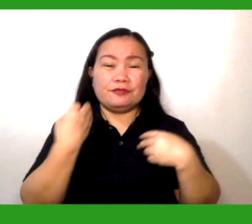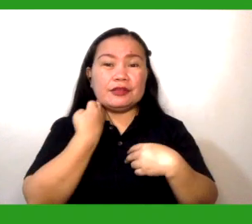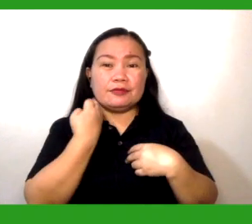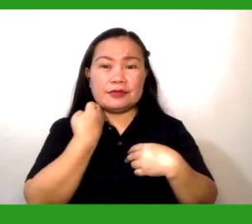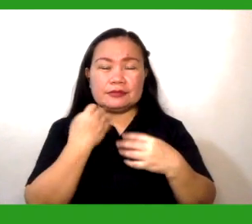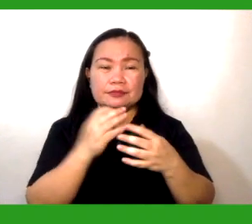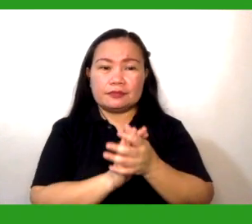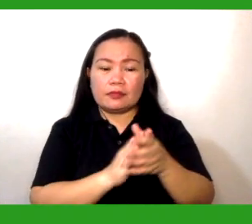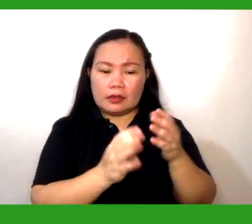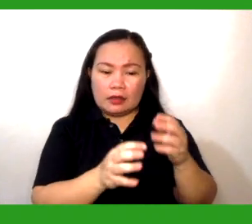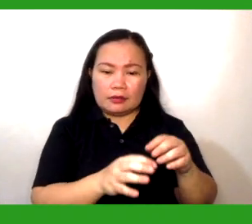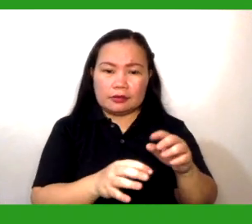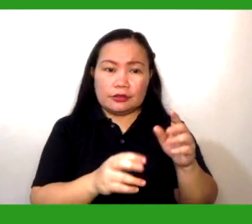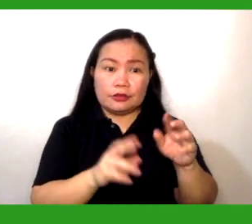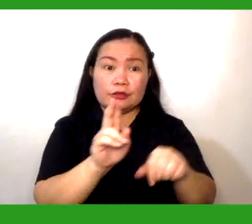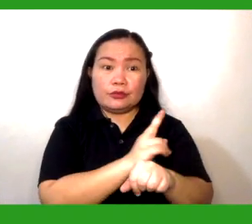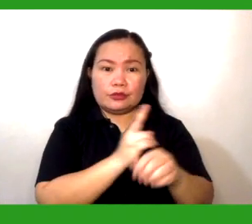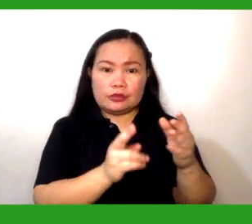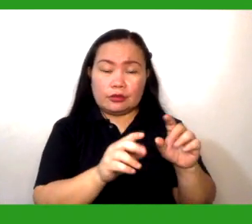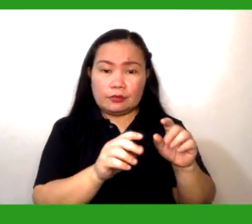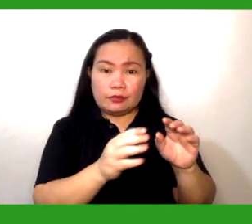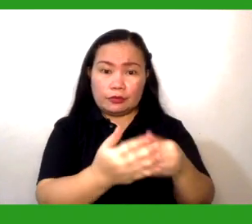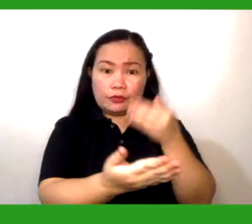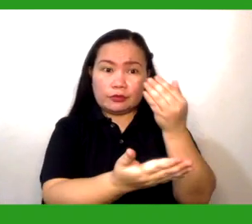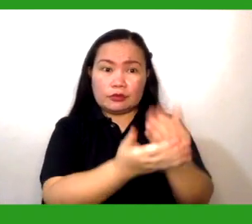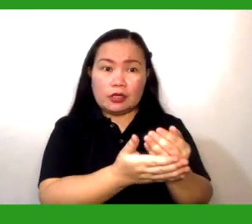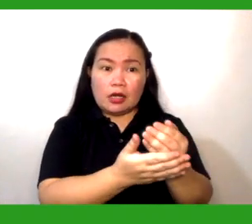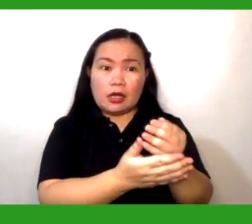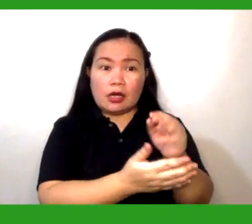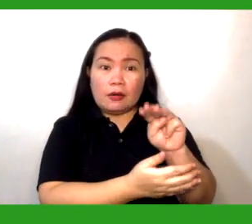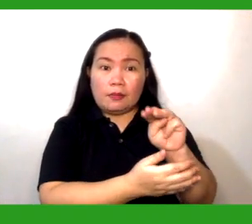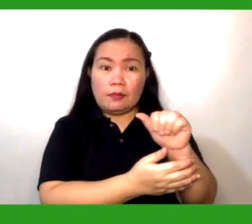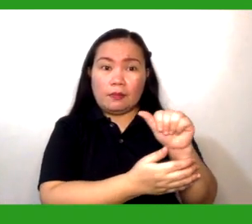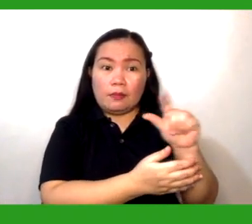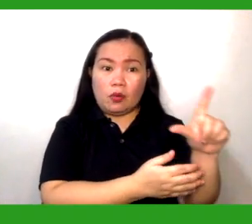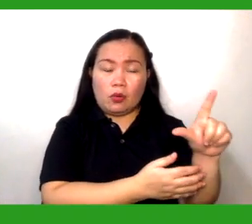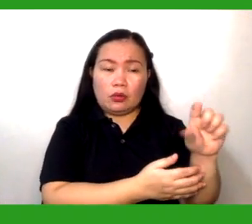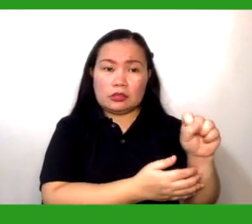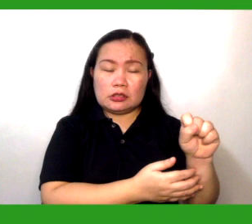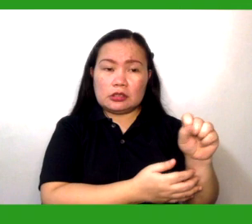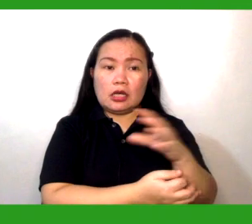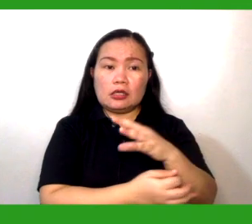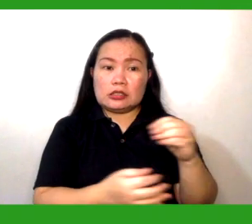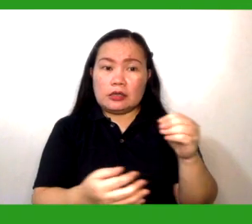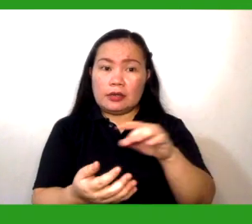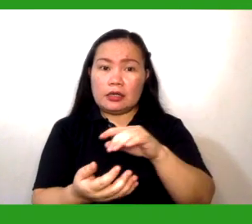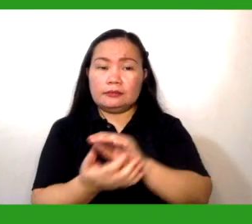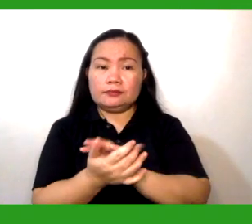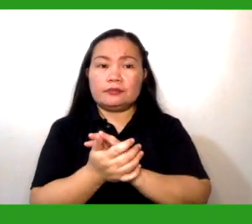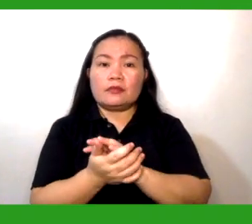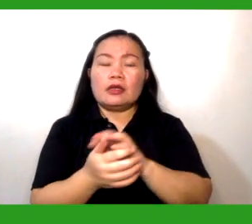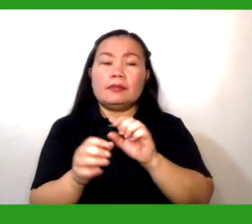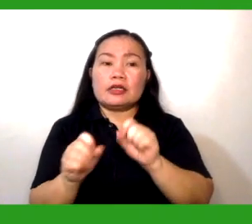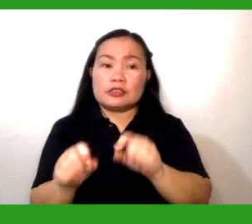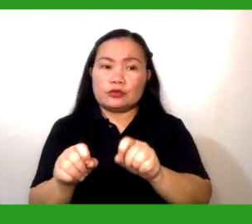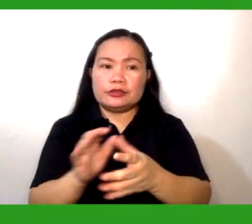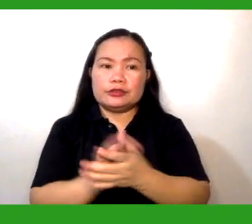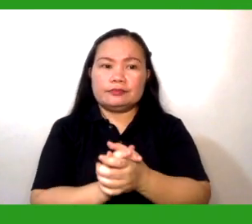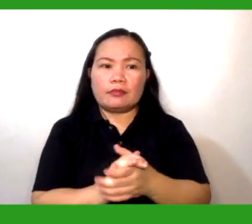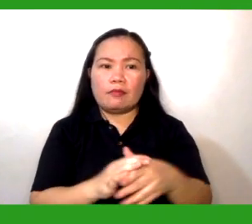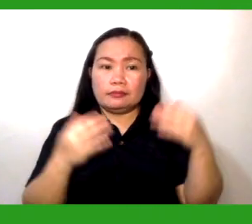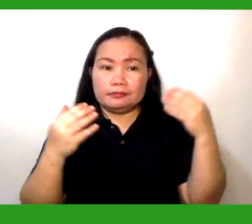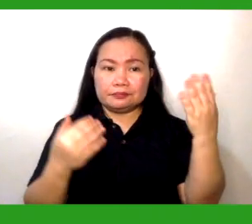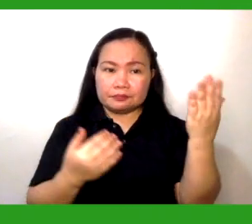malls, sa botika, kung saan-saan. Okay? So ito po ang thermometer na ginagamit natin sa